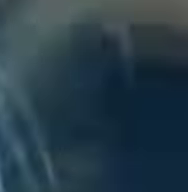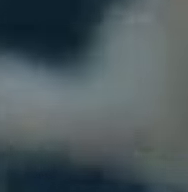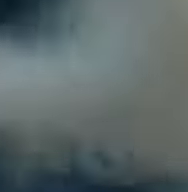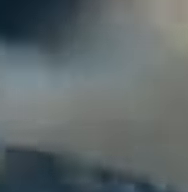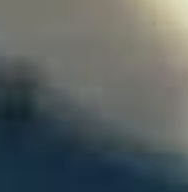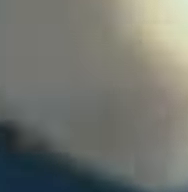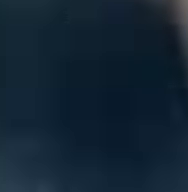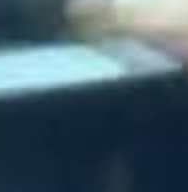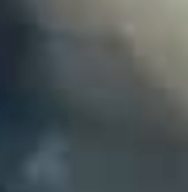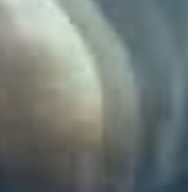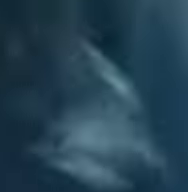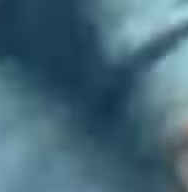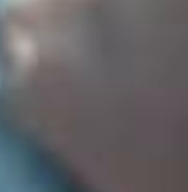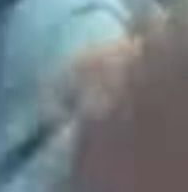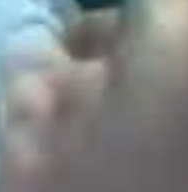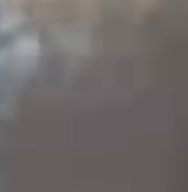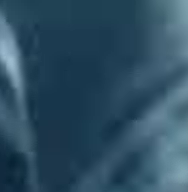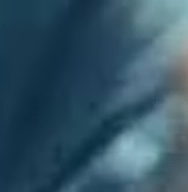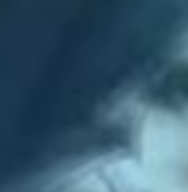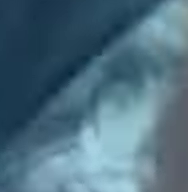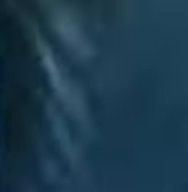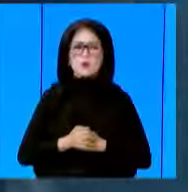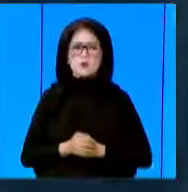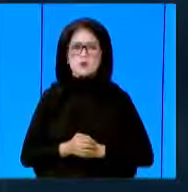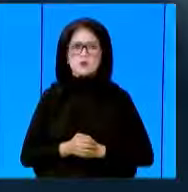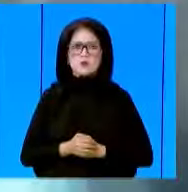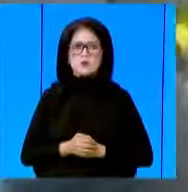mengejar pelaku dan berupaya menghakiminya.